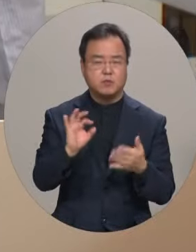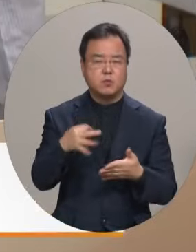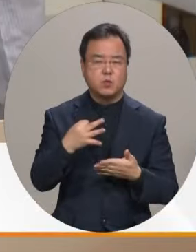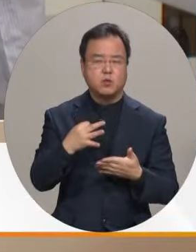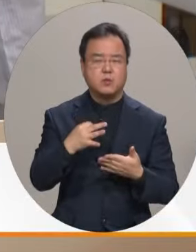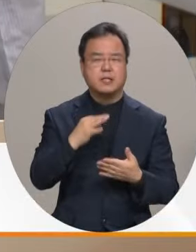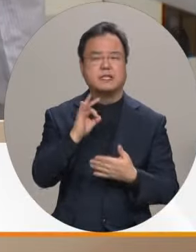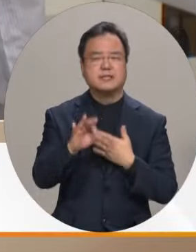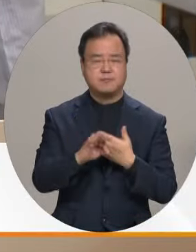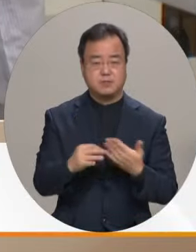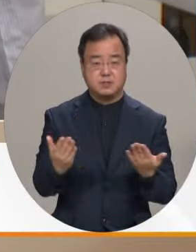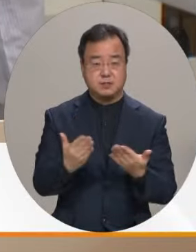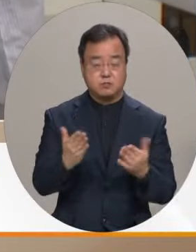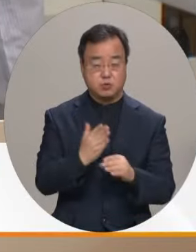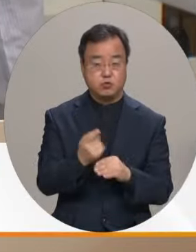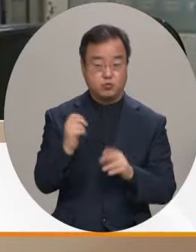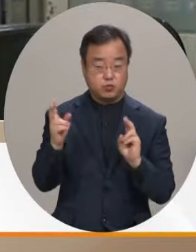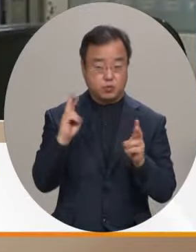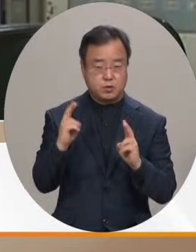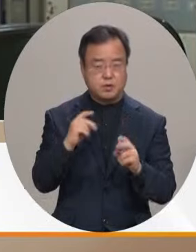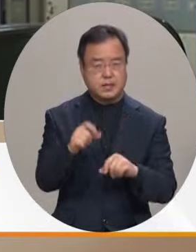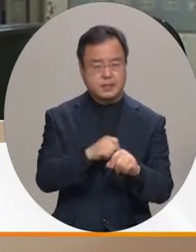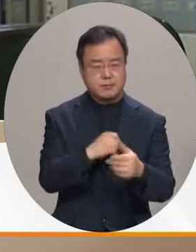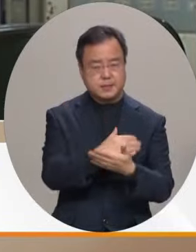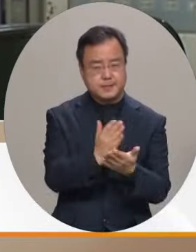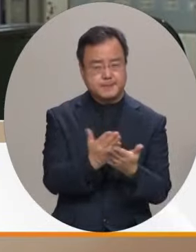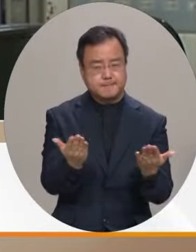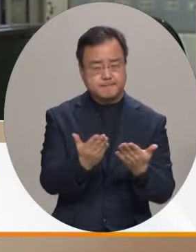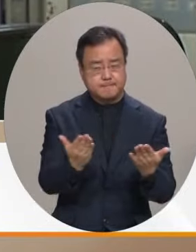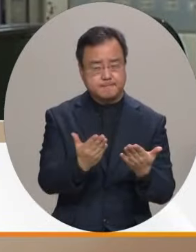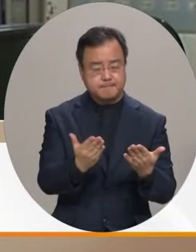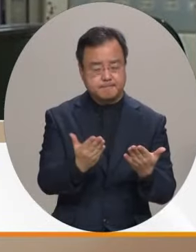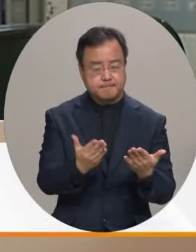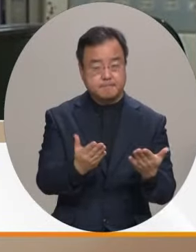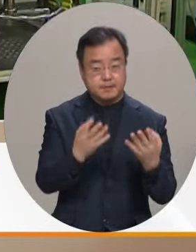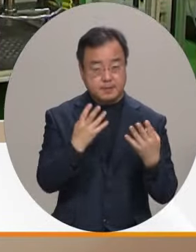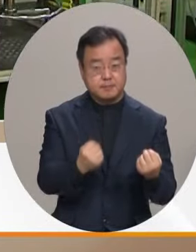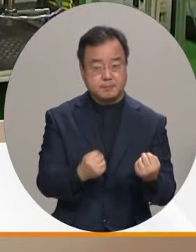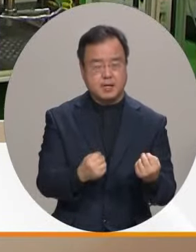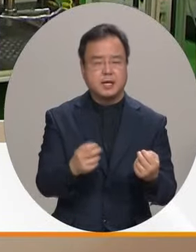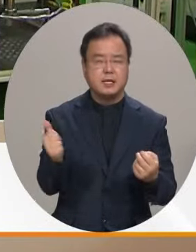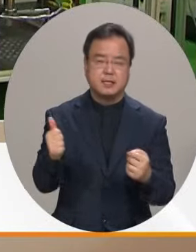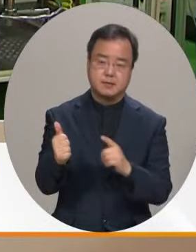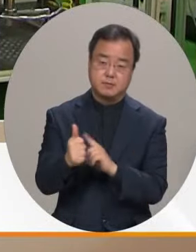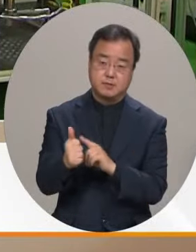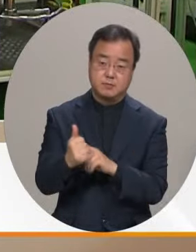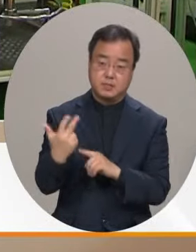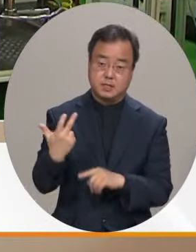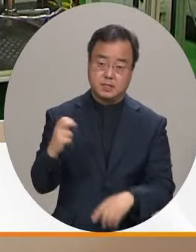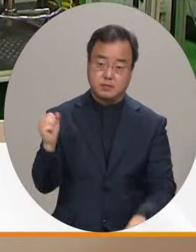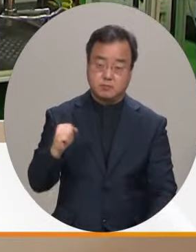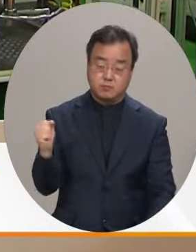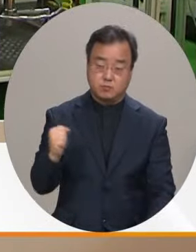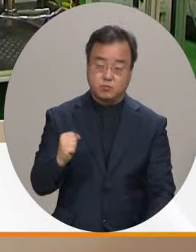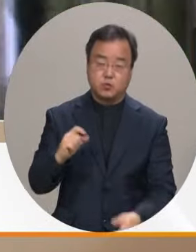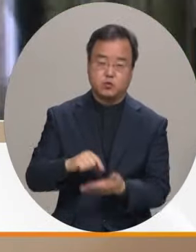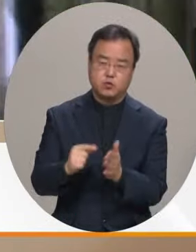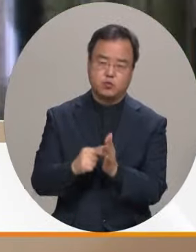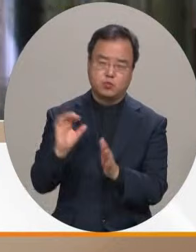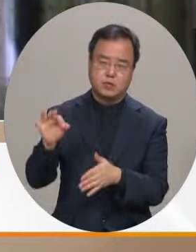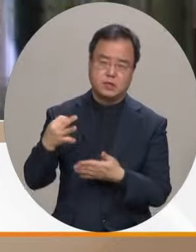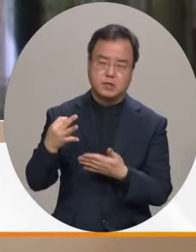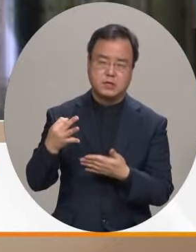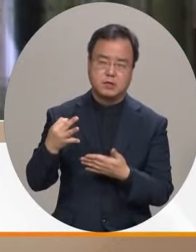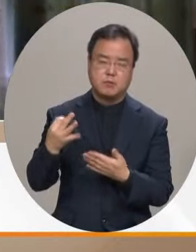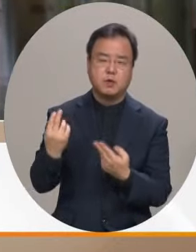중소규모 기업과 특정한 직종에 집중되어 있는 경향이 있습니다 남성의 70% 정도에 해당하는 임금 수준